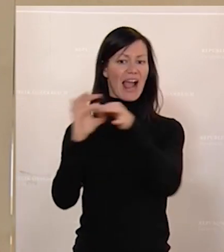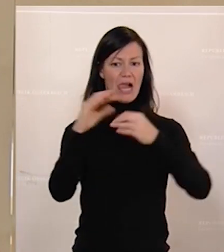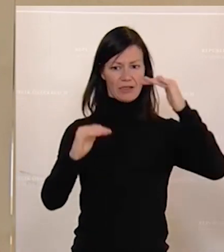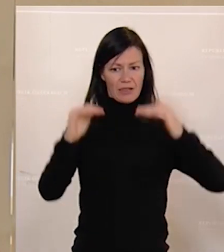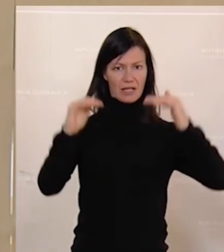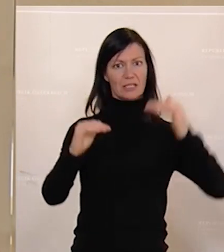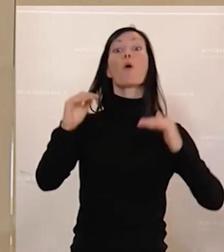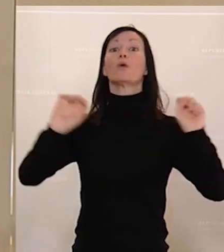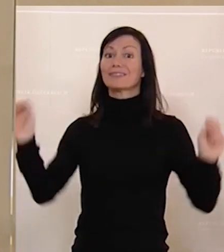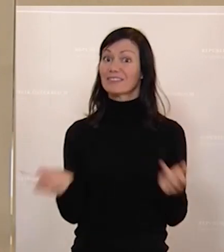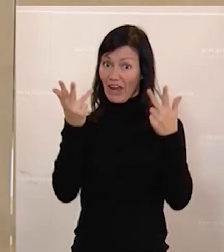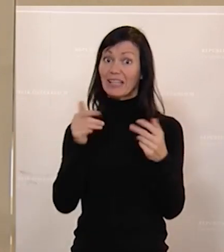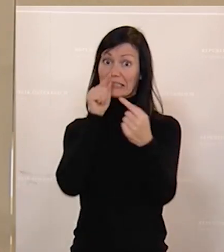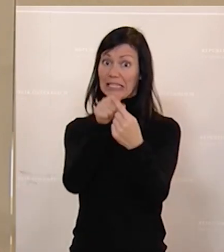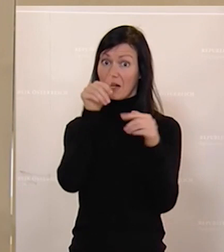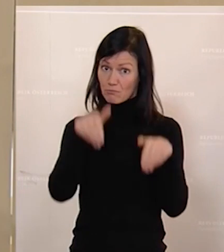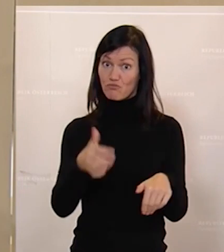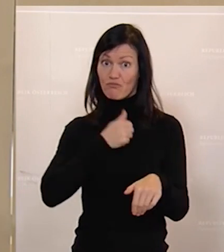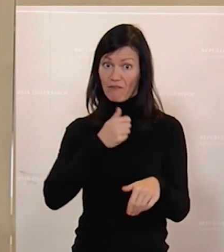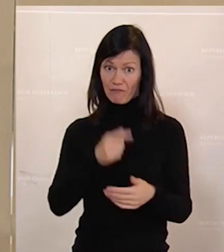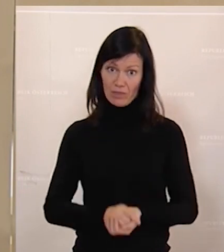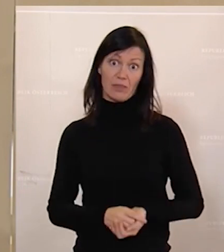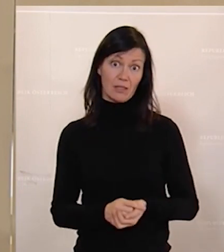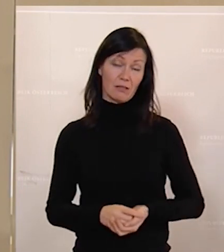sein, und um ein Ziel zu